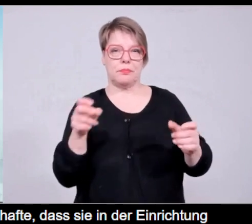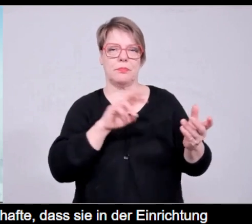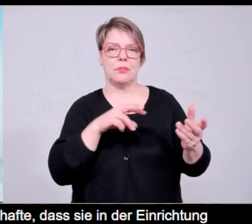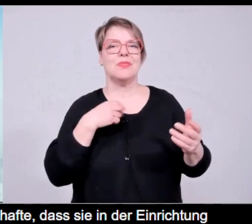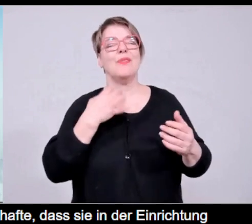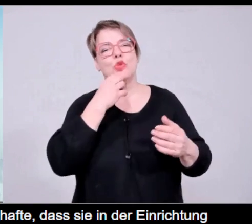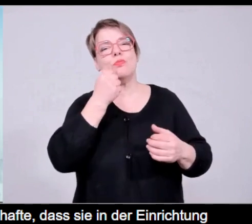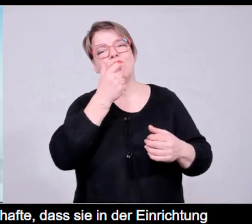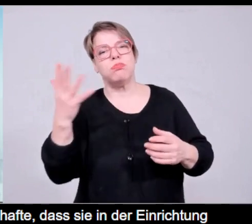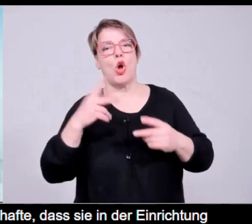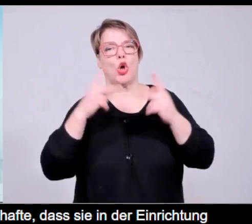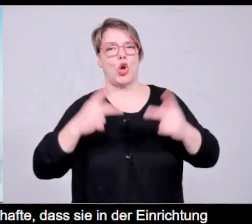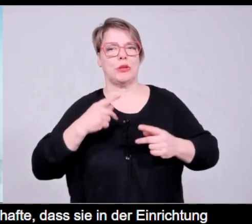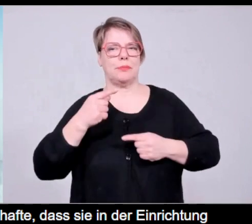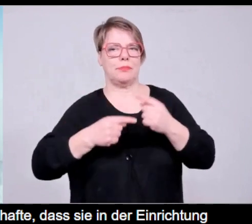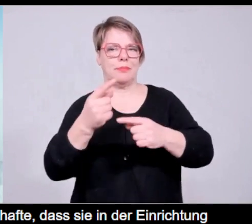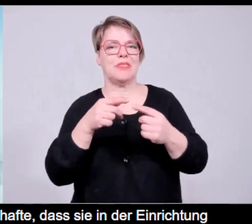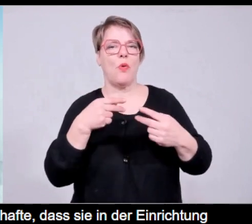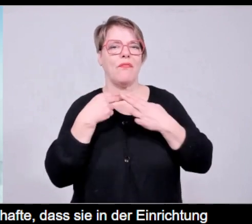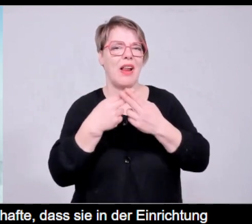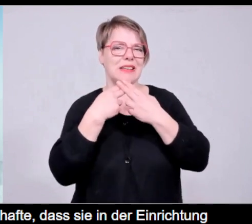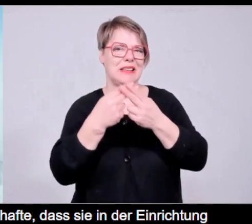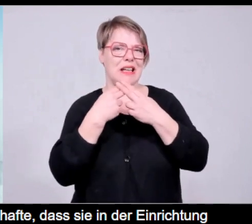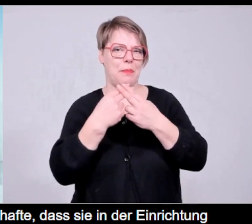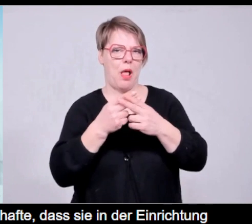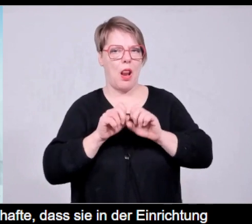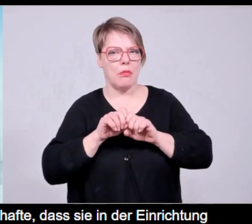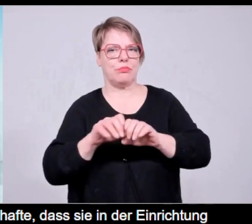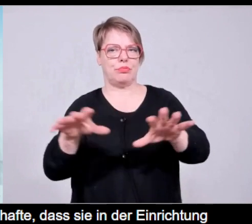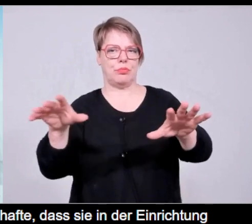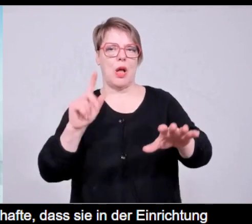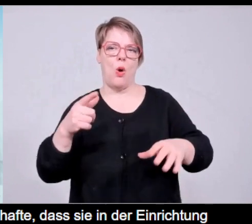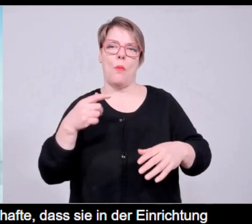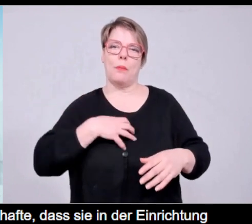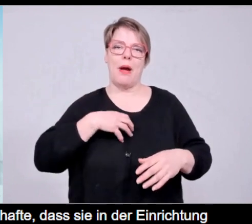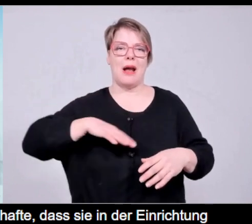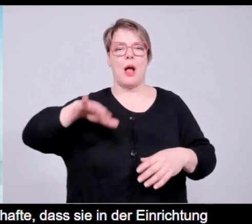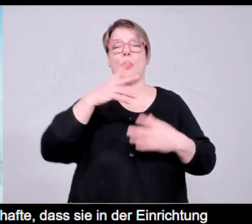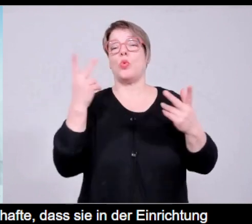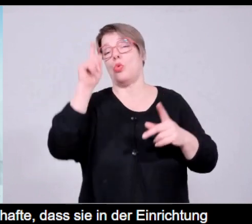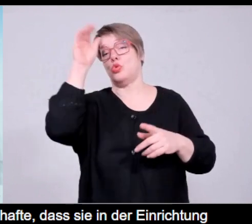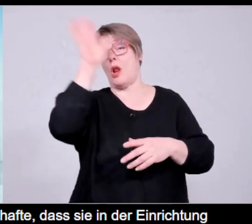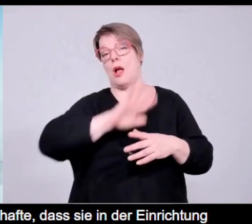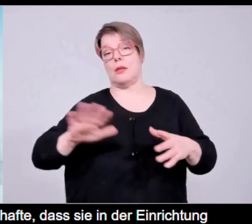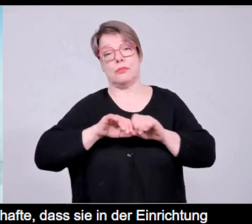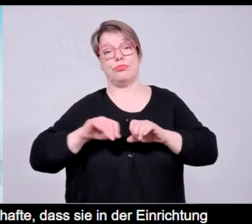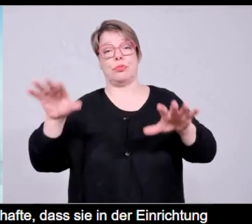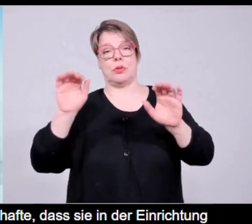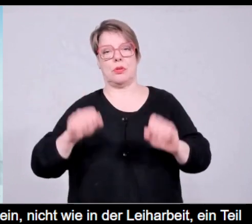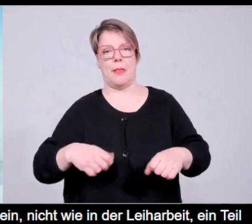2018 in der Regierungserklärung einen Rechtsanspruch auf einen Pflegeplatz für 2023